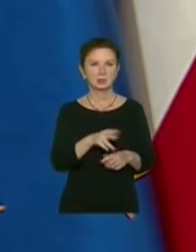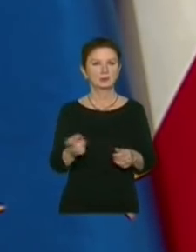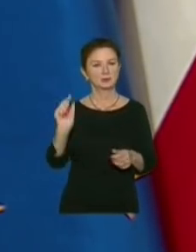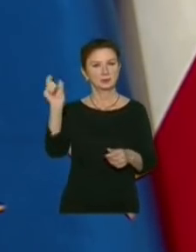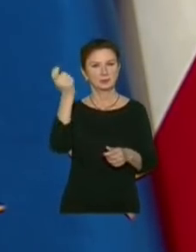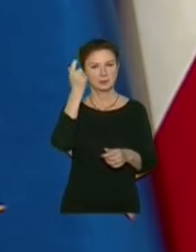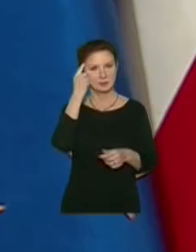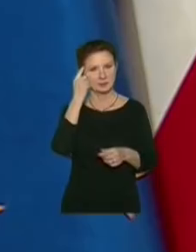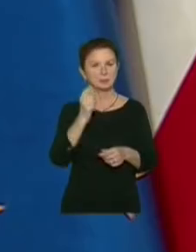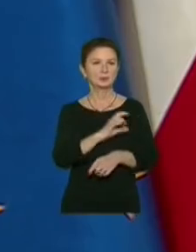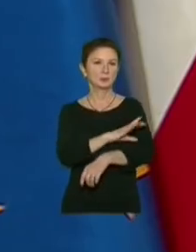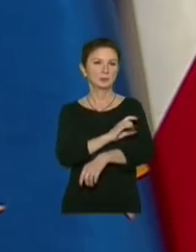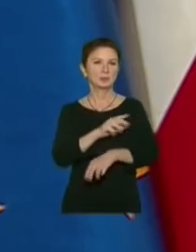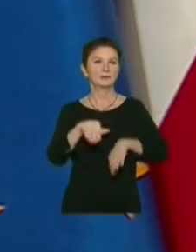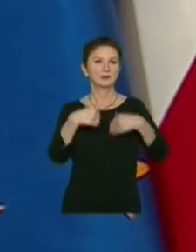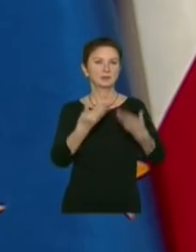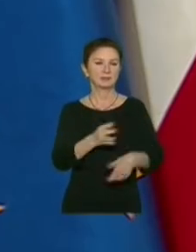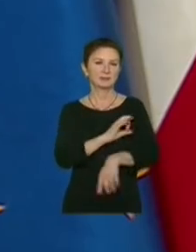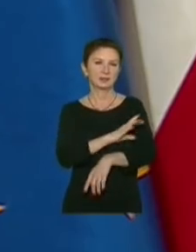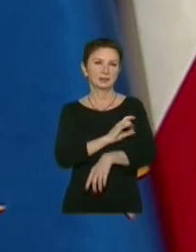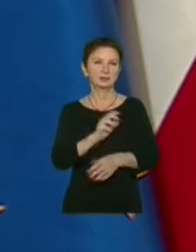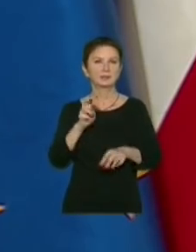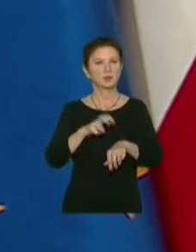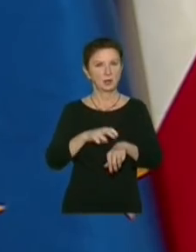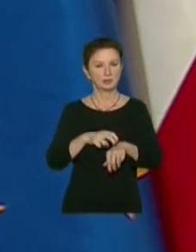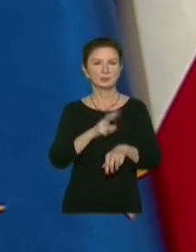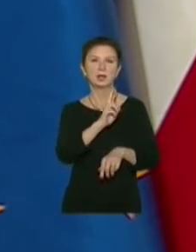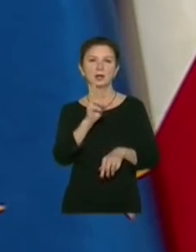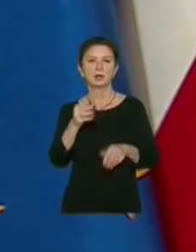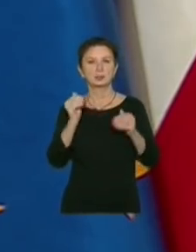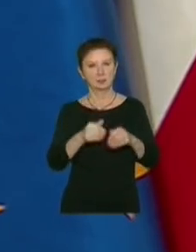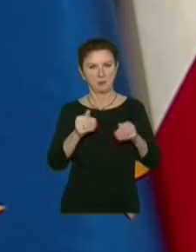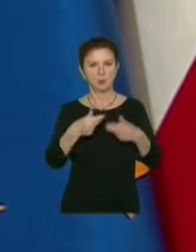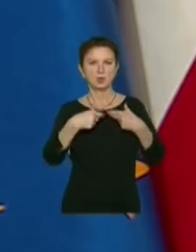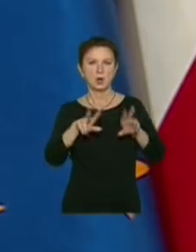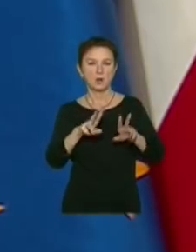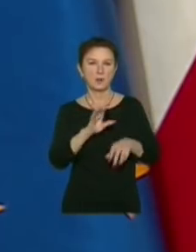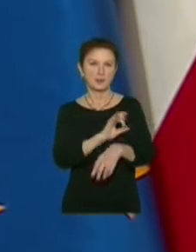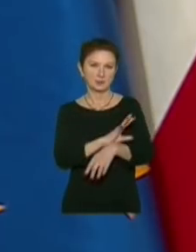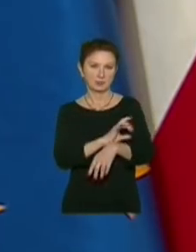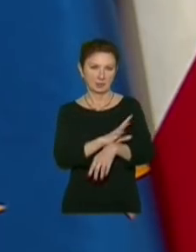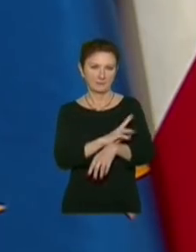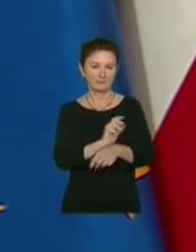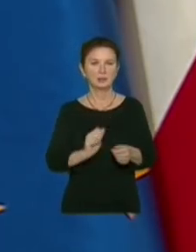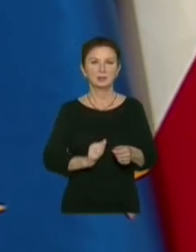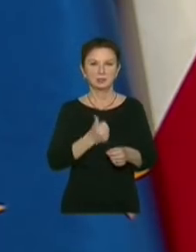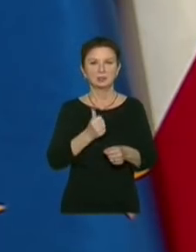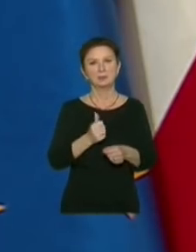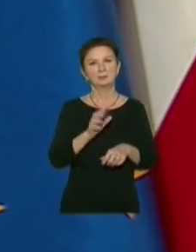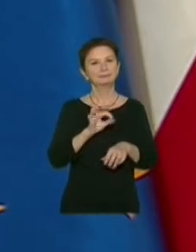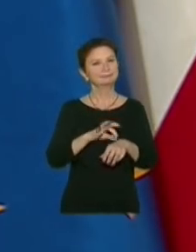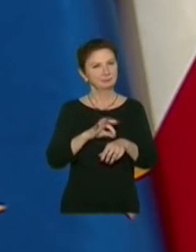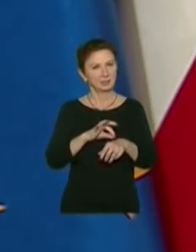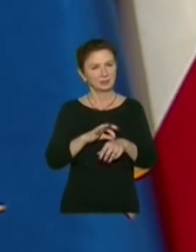i krwiolecznictwa. Każdy z was może oddać krew na cele lecznicze. Leczenie osoczem